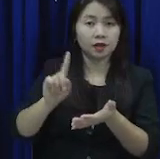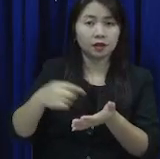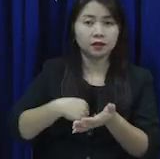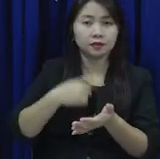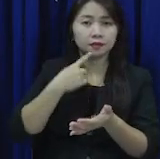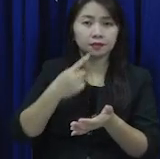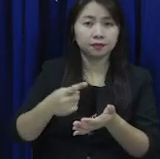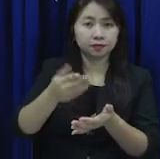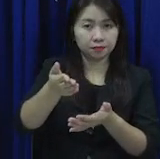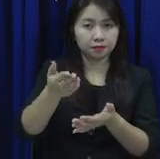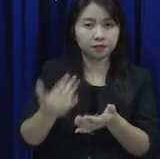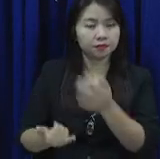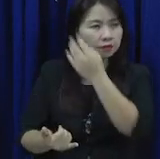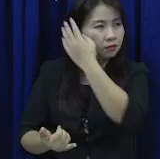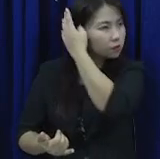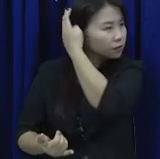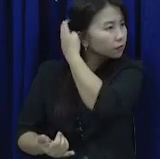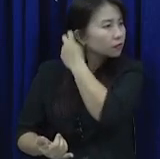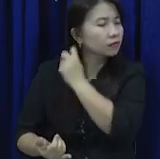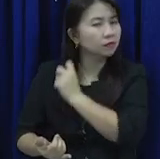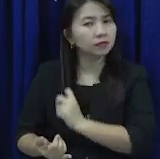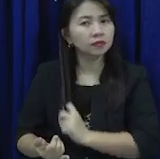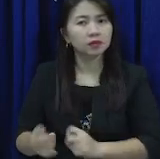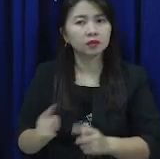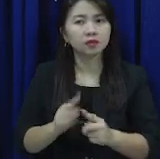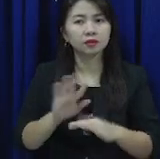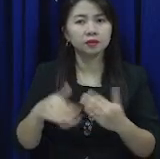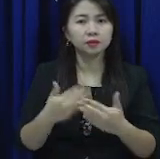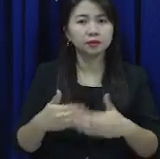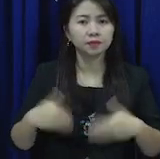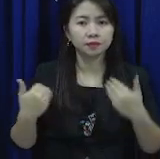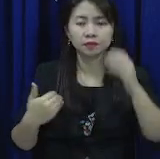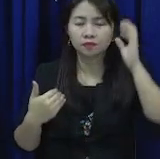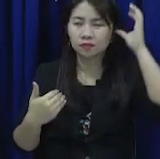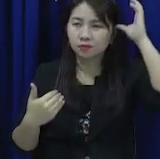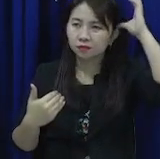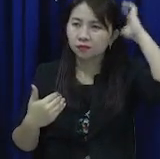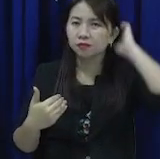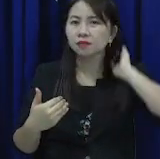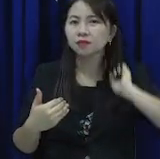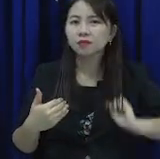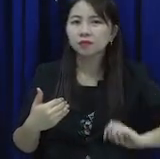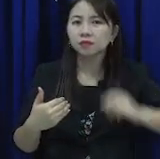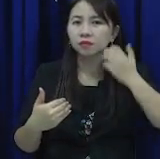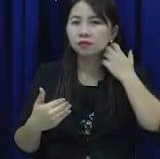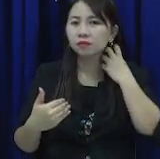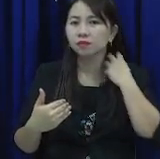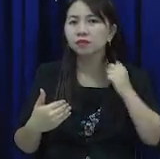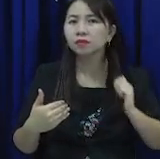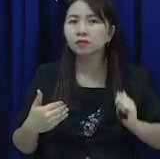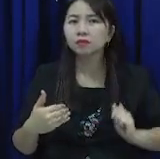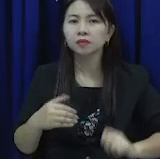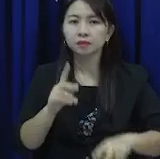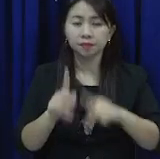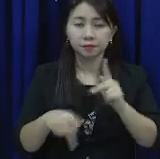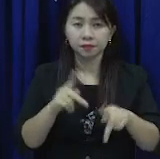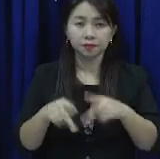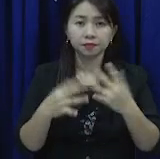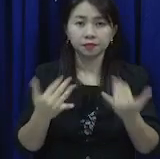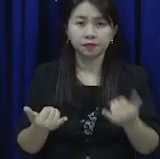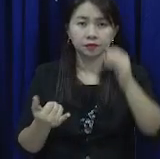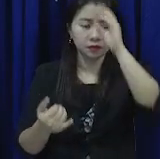ang nangyayari talaga sa maraming mga kabata niya yon team Focus or team preparation you see sa lahat ng yan kahit pa sa mga